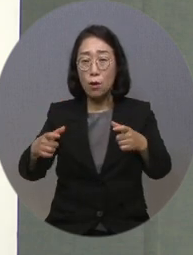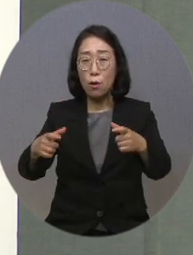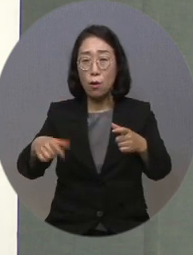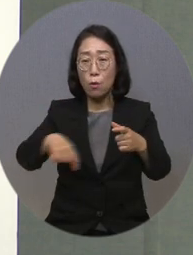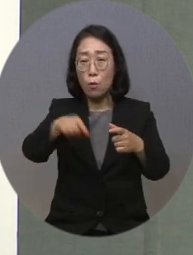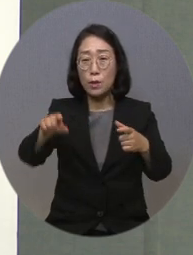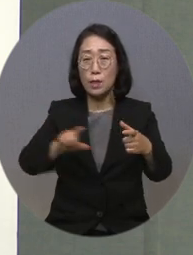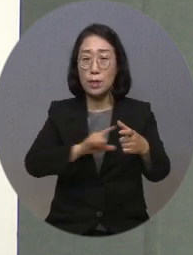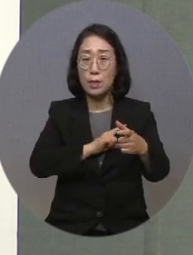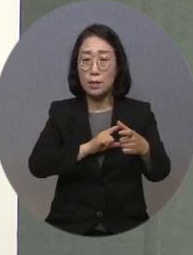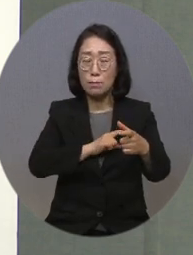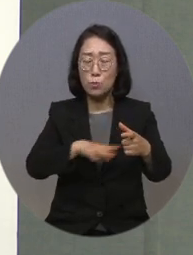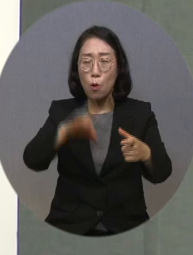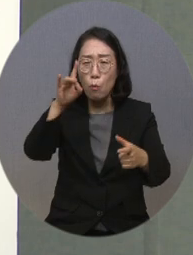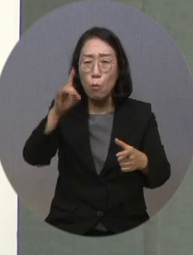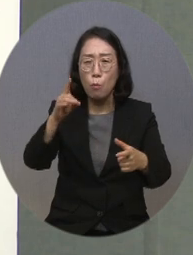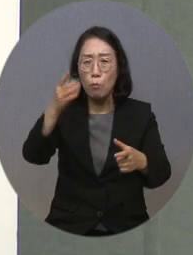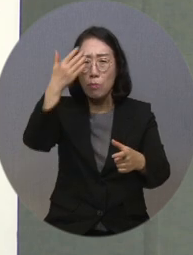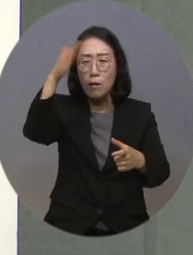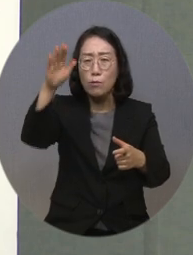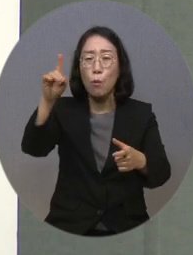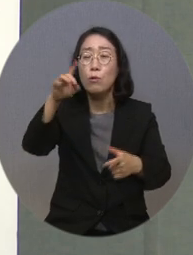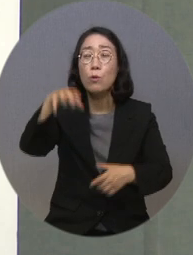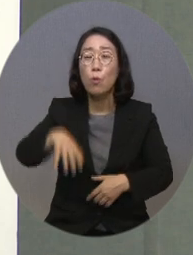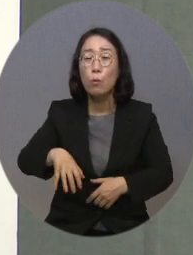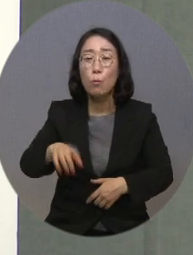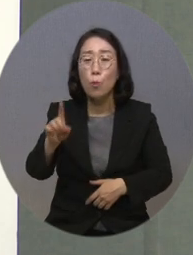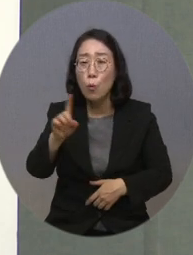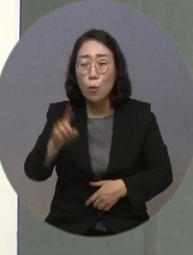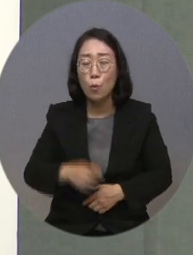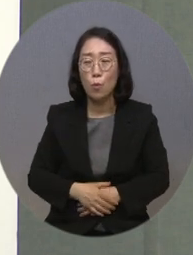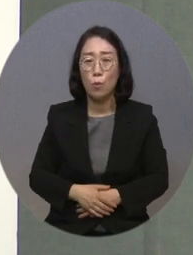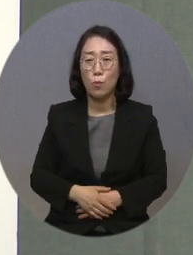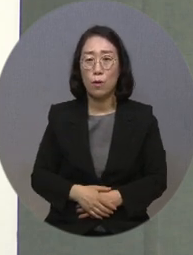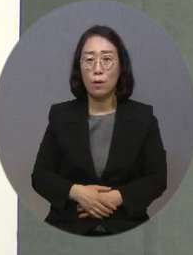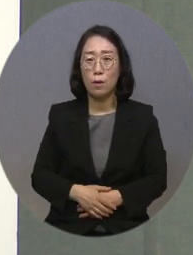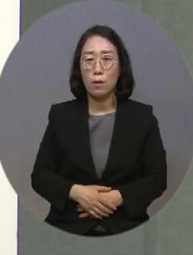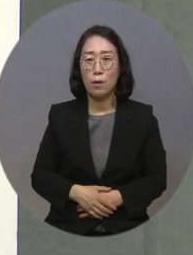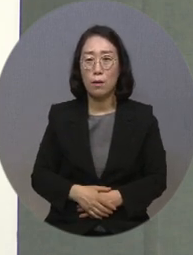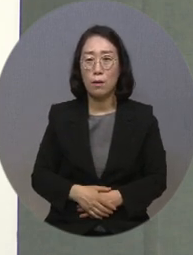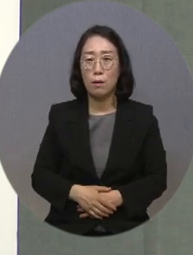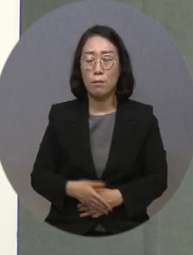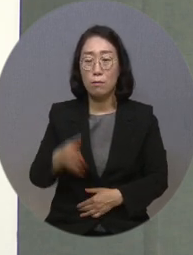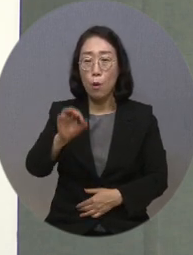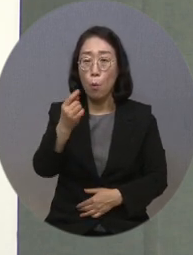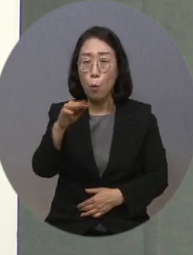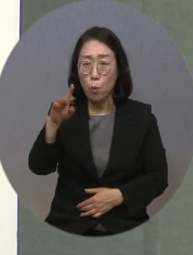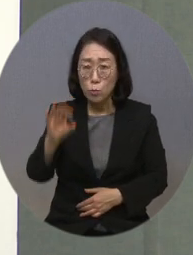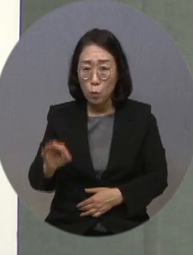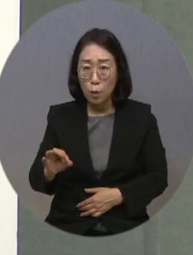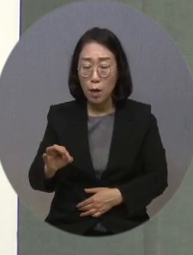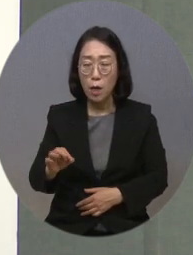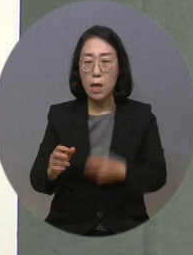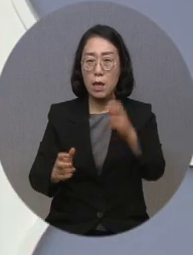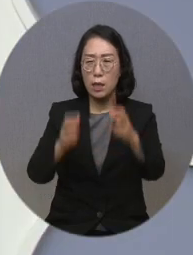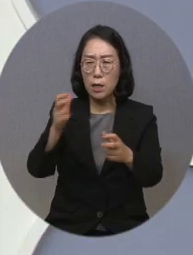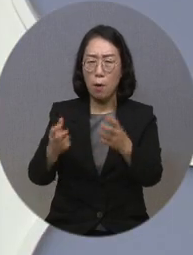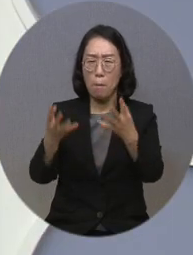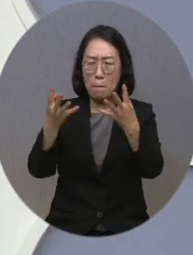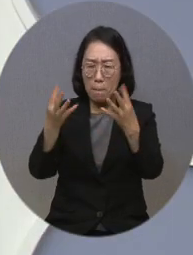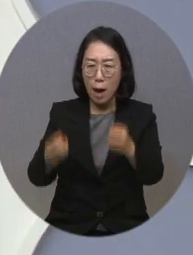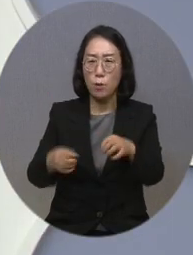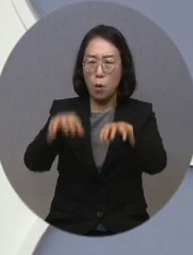이름조차도 기억을 처음에 못했는데 지금 없는 생산 기업이 없더라고. 오송에 가면 다